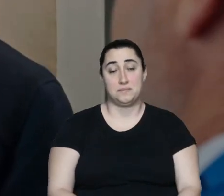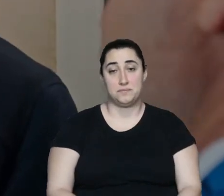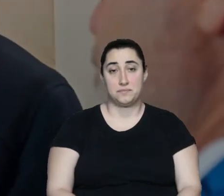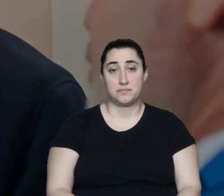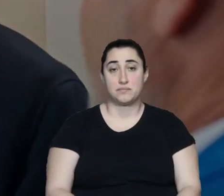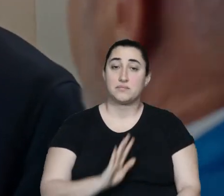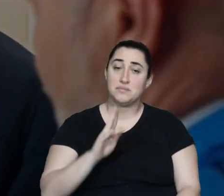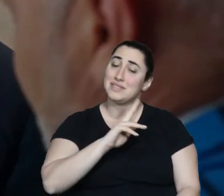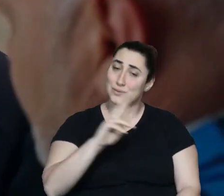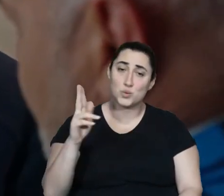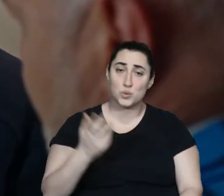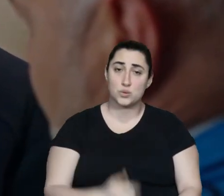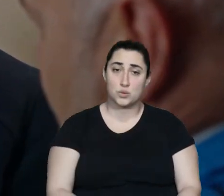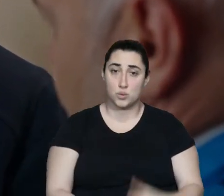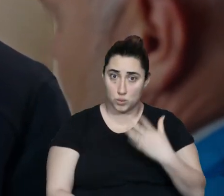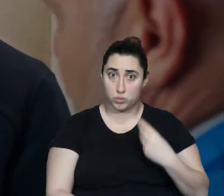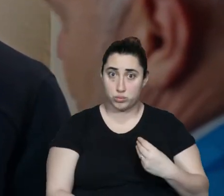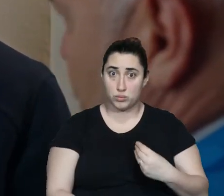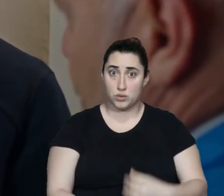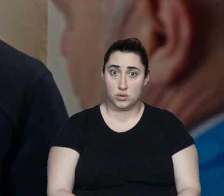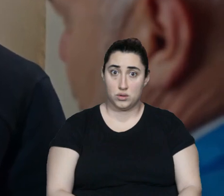Tamam, 700 olsun. Olur mu?